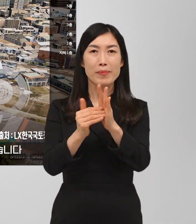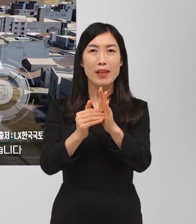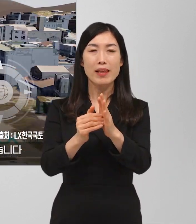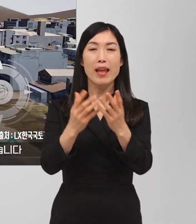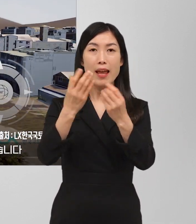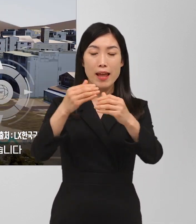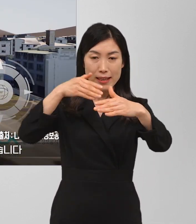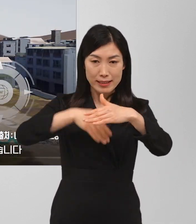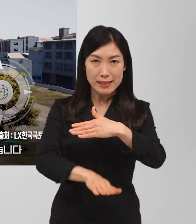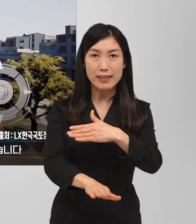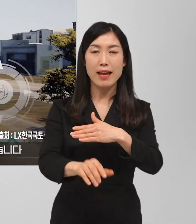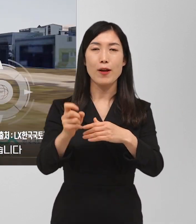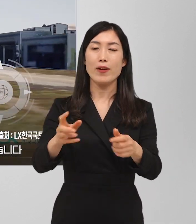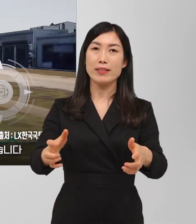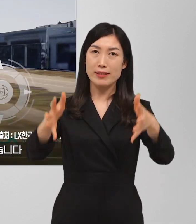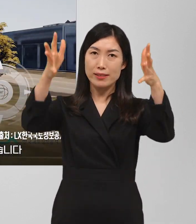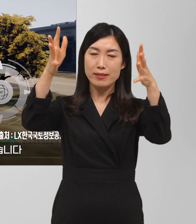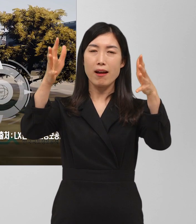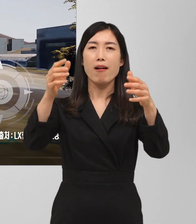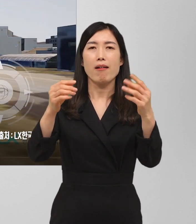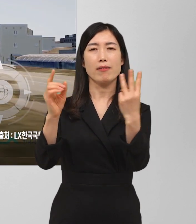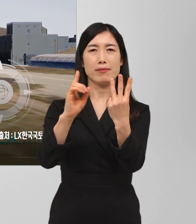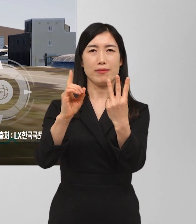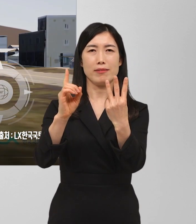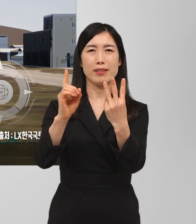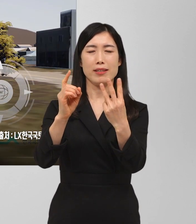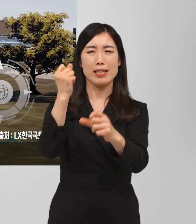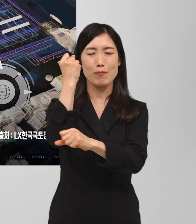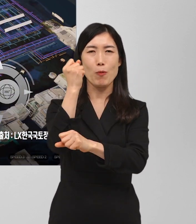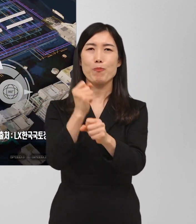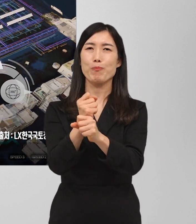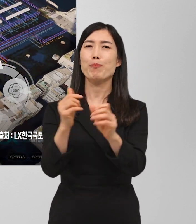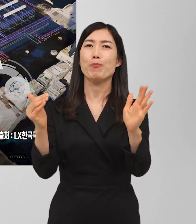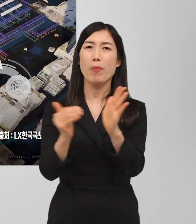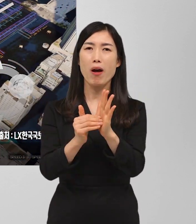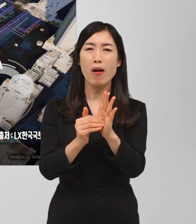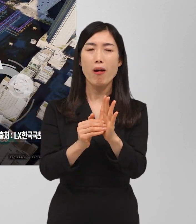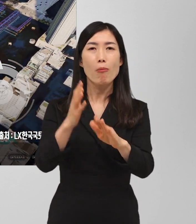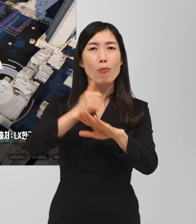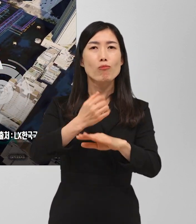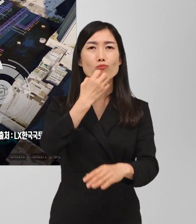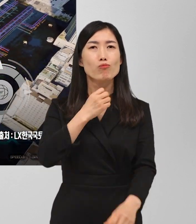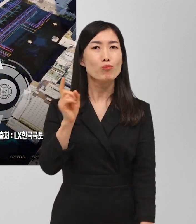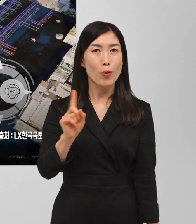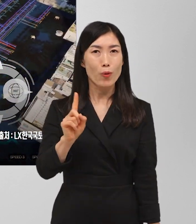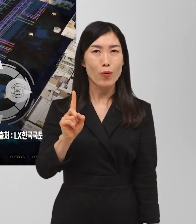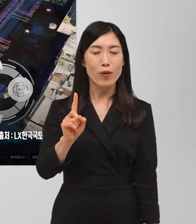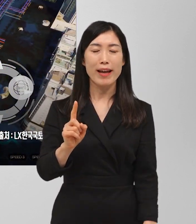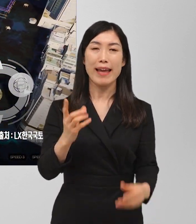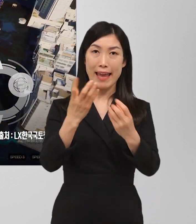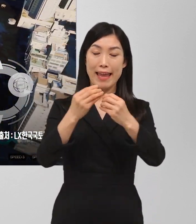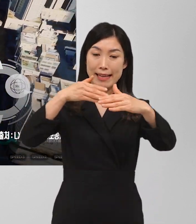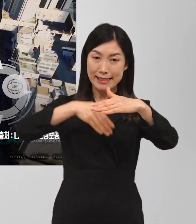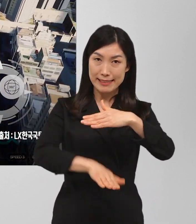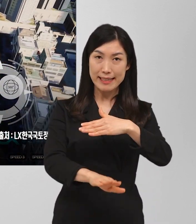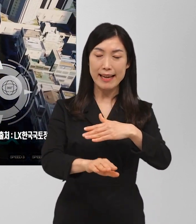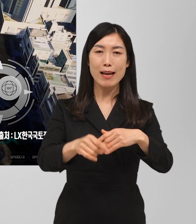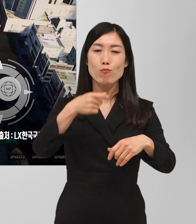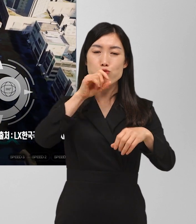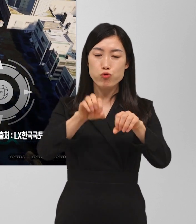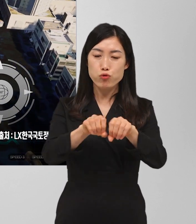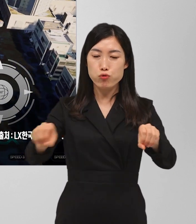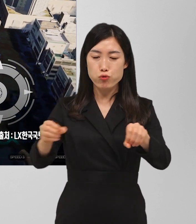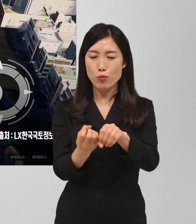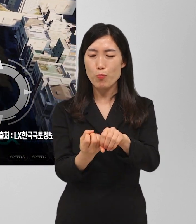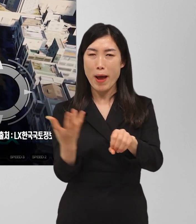3D 공간 데이터들을 만들어 놨습니다. 그래서 알 수 있는 게 뭘까요? 지하에서 발생될 수 있는 상하수도가 터졌다든가